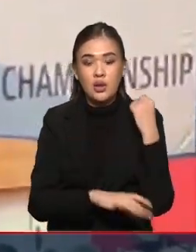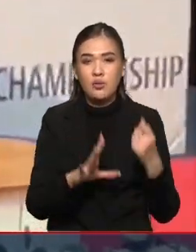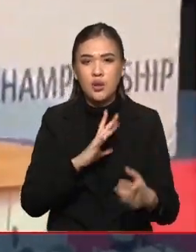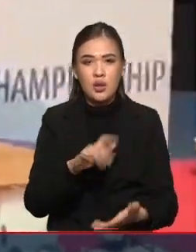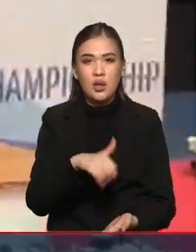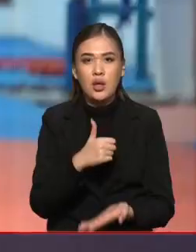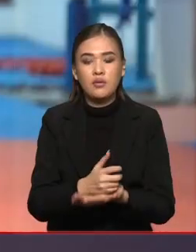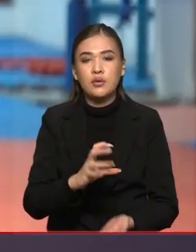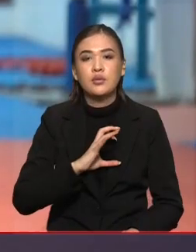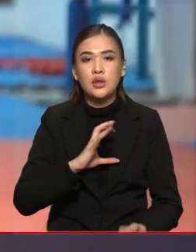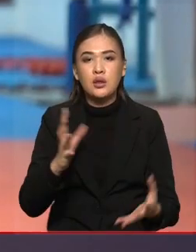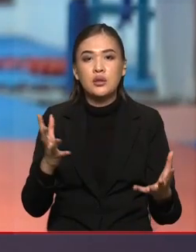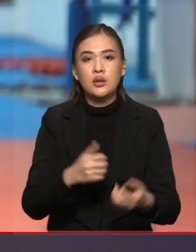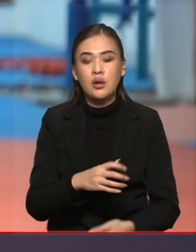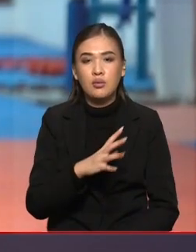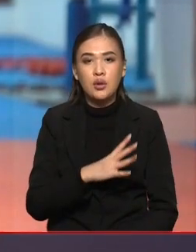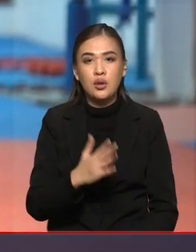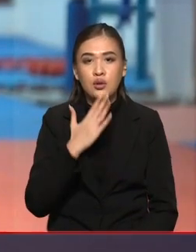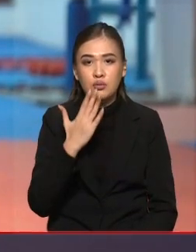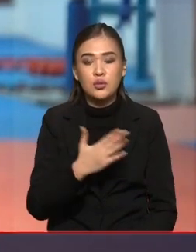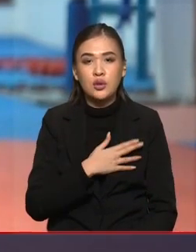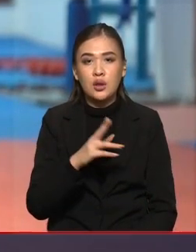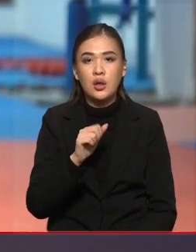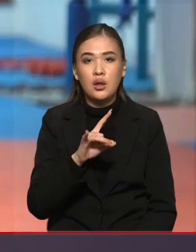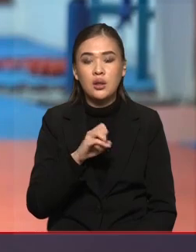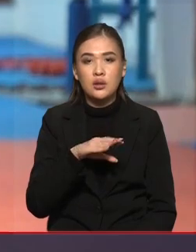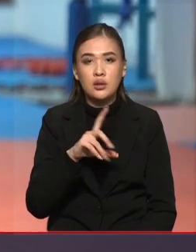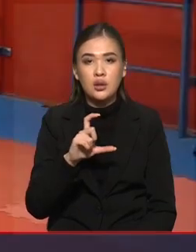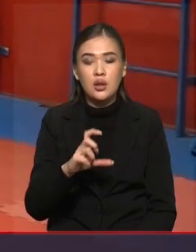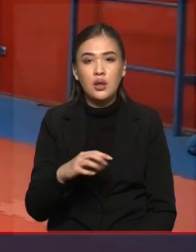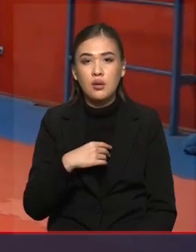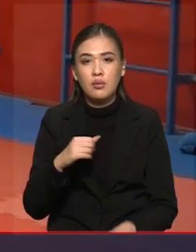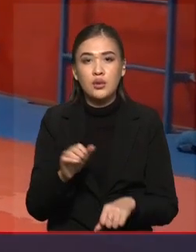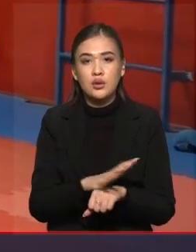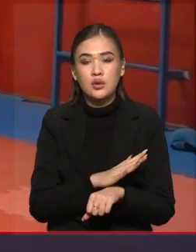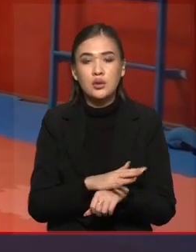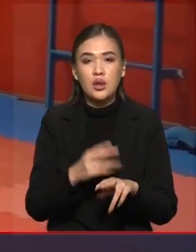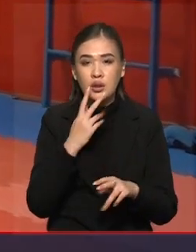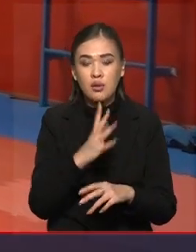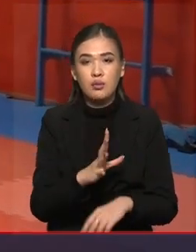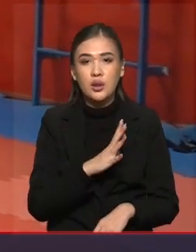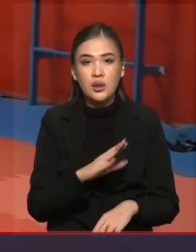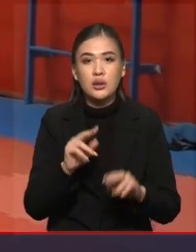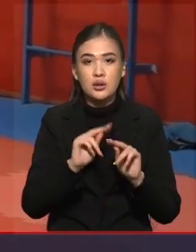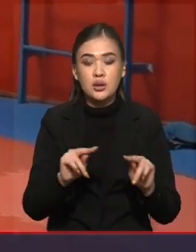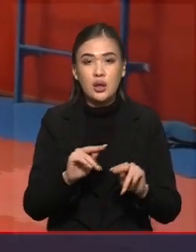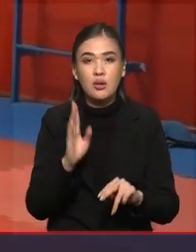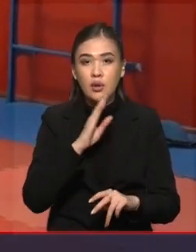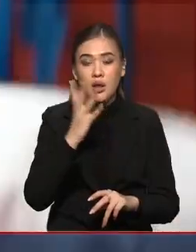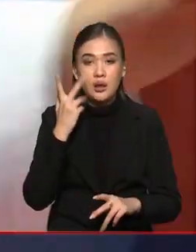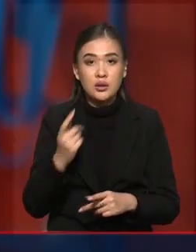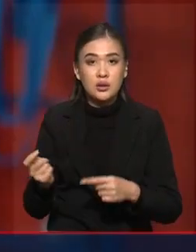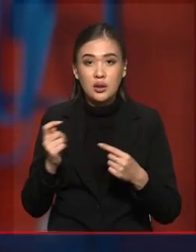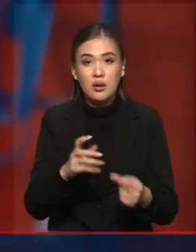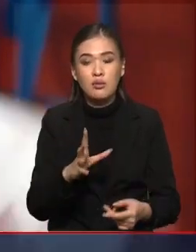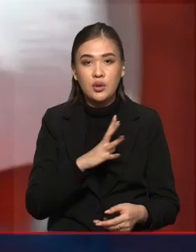главную медаль. Люблю карате, на мастер спорта. Тренер рассказывает, когда родители привели девочку в зал,